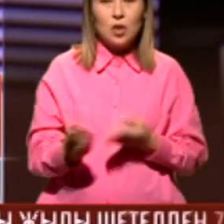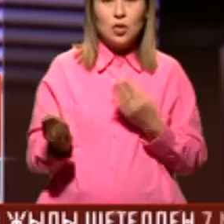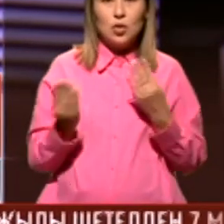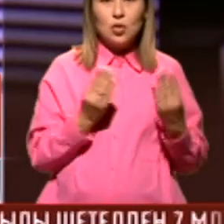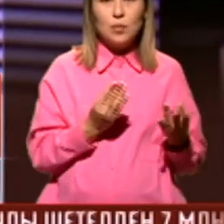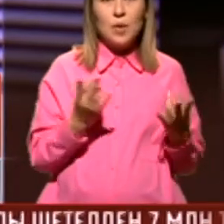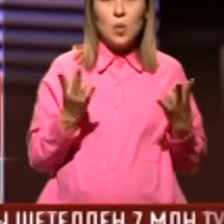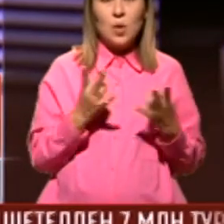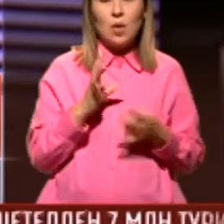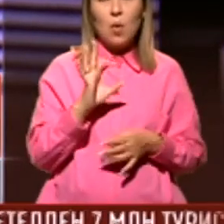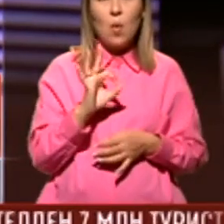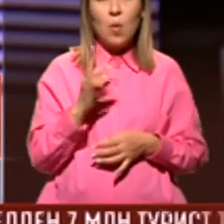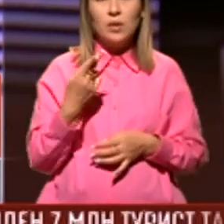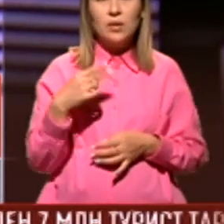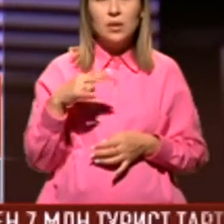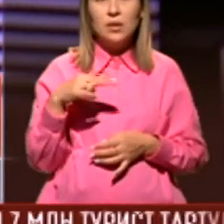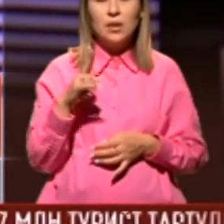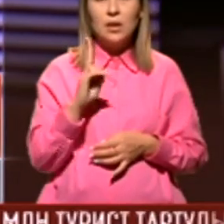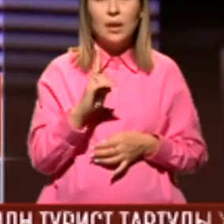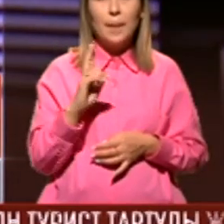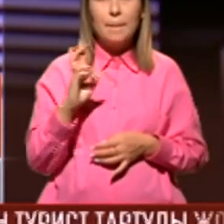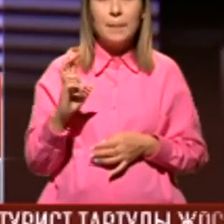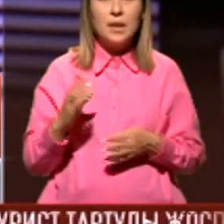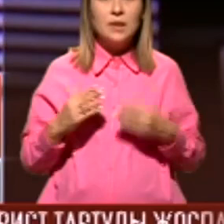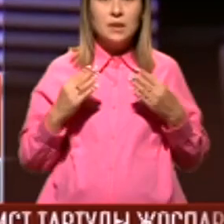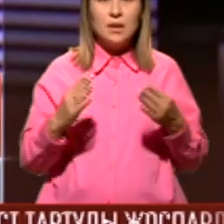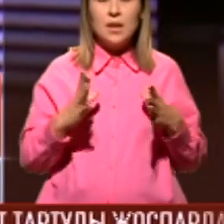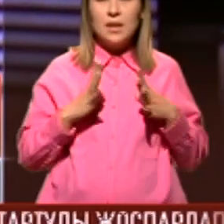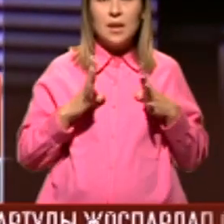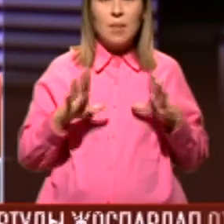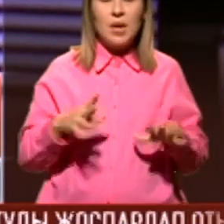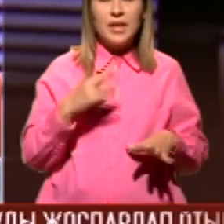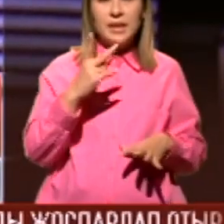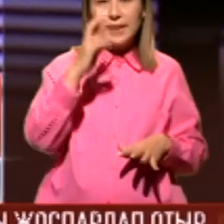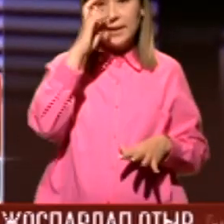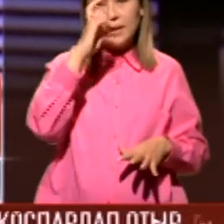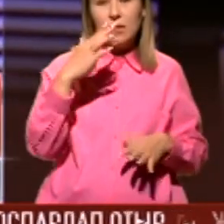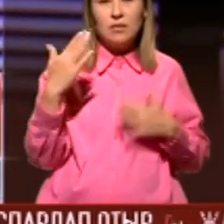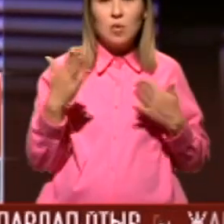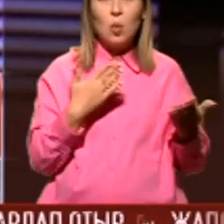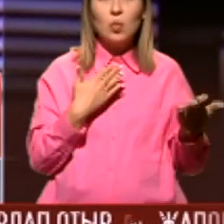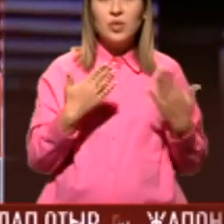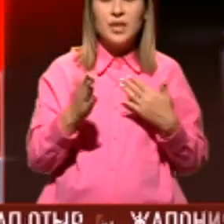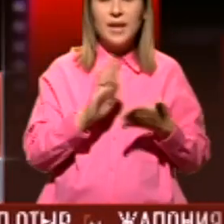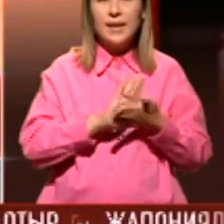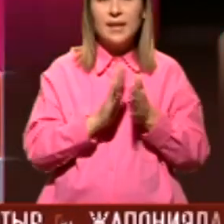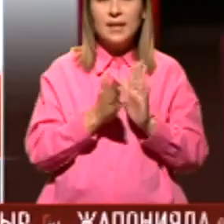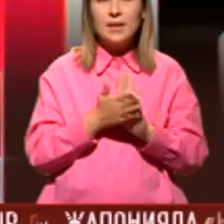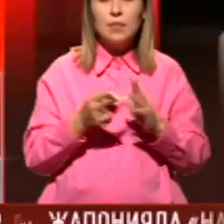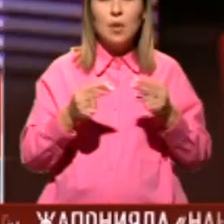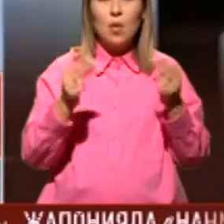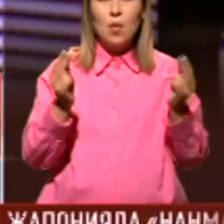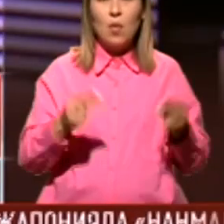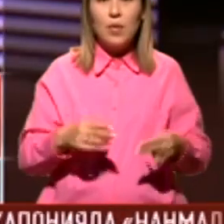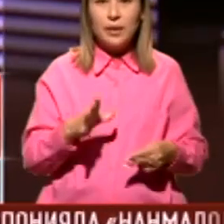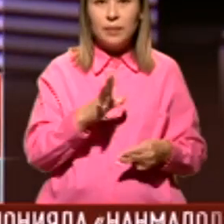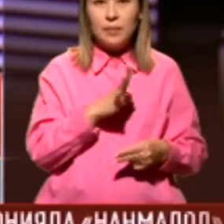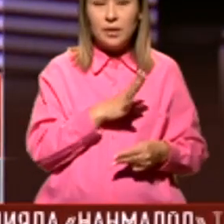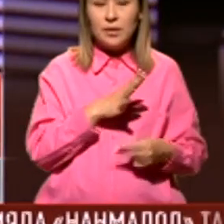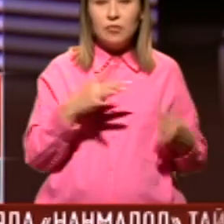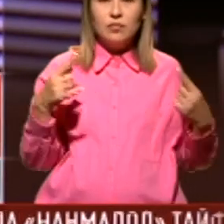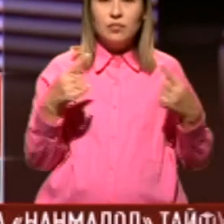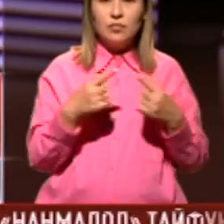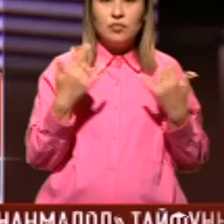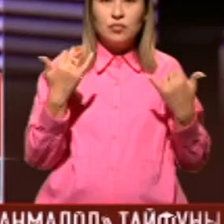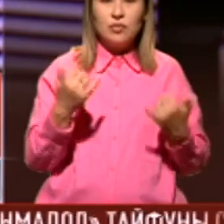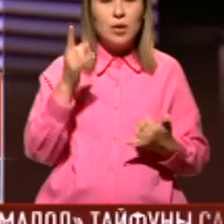керек ОДКБ-ға. Бұл жерде енді ұсыныс түскен жоқ. Екі ел өзара қазір келісімге қол қойды, келісілді, қазір